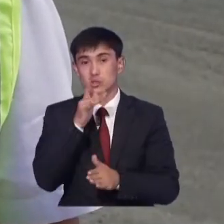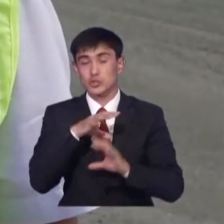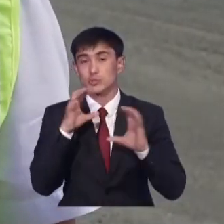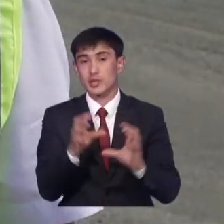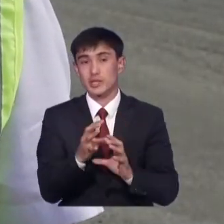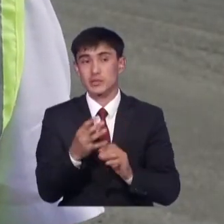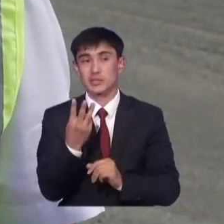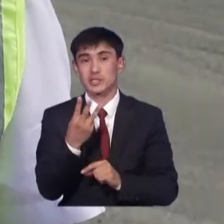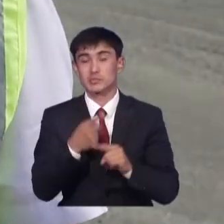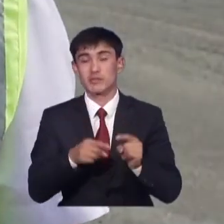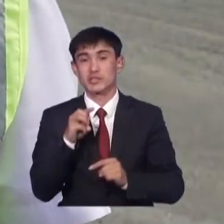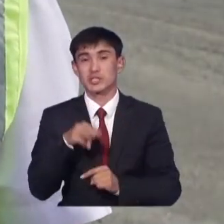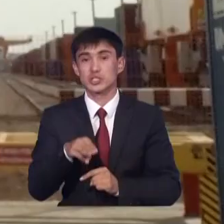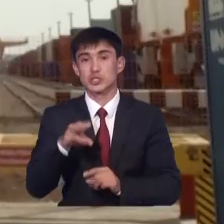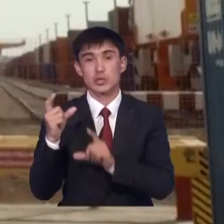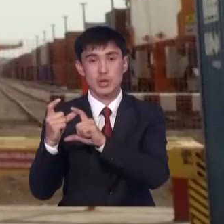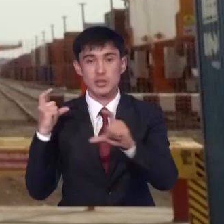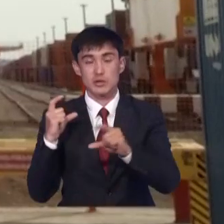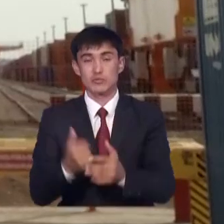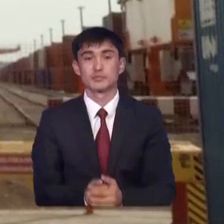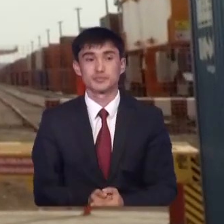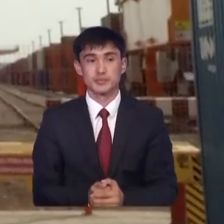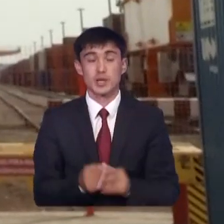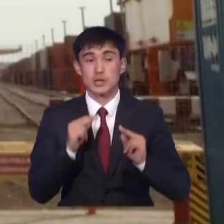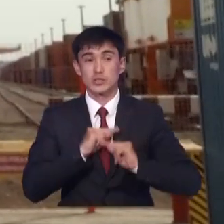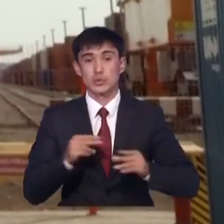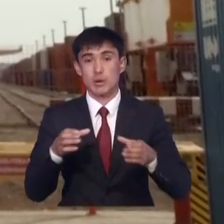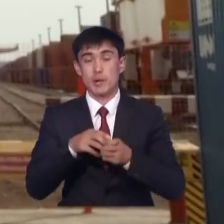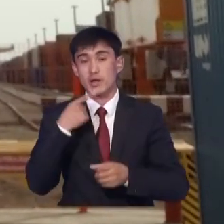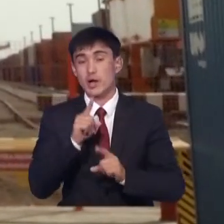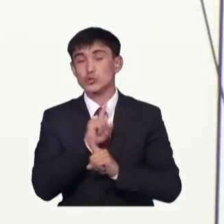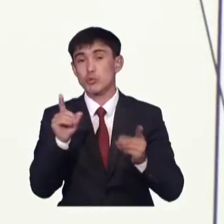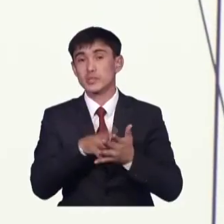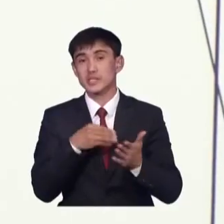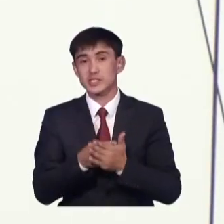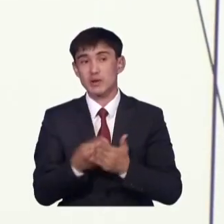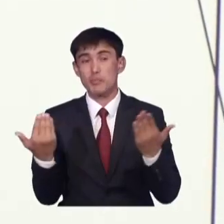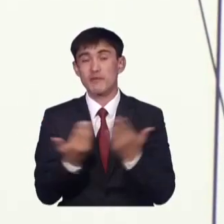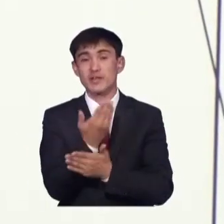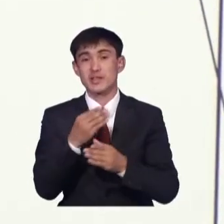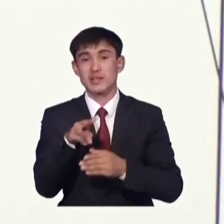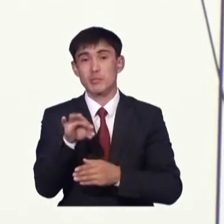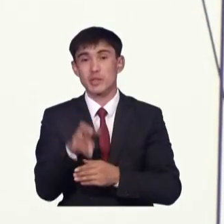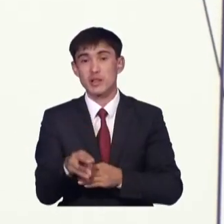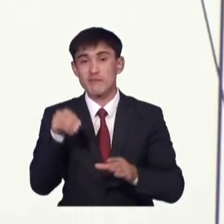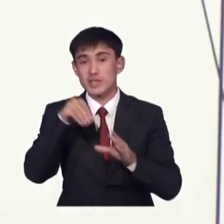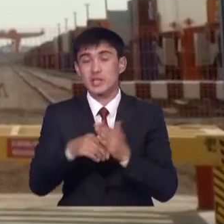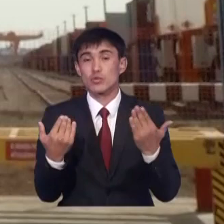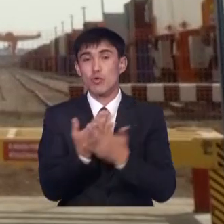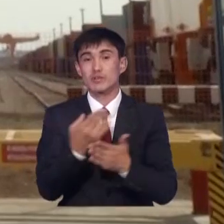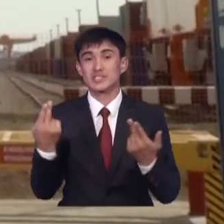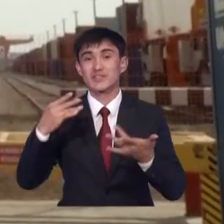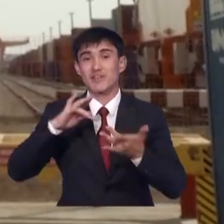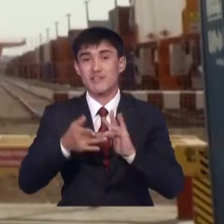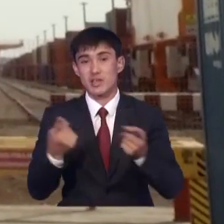хранению порядка 3500 контейнеров. Сотрудники компании подчеркивают особую значимость обновления терминалов и внедрения современных